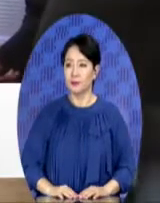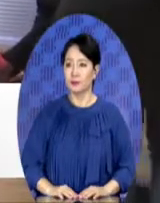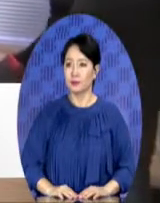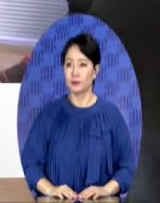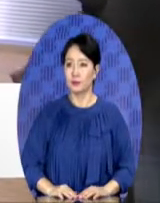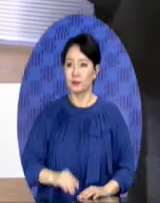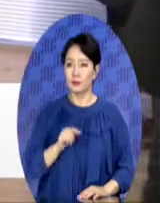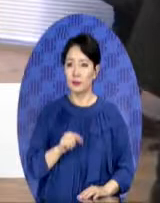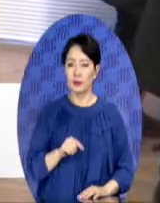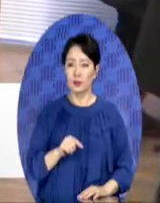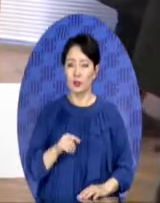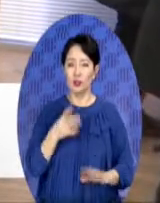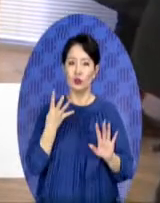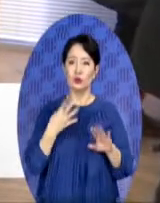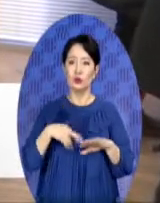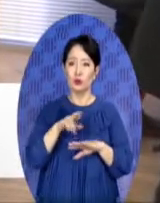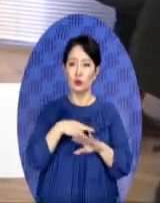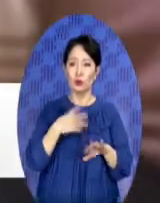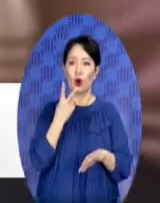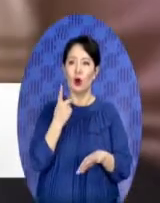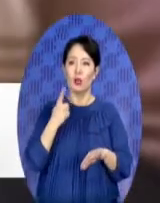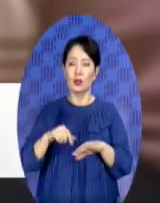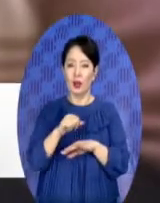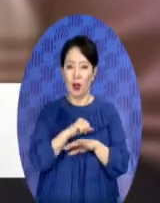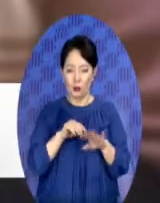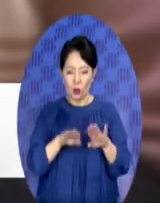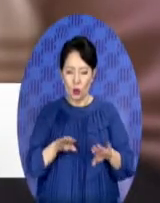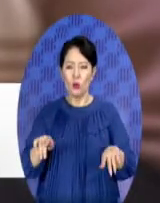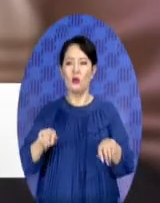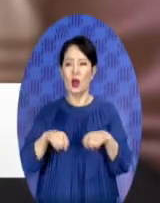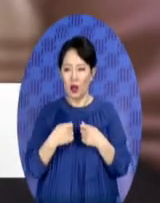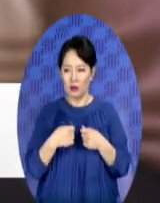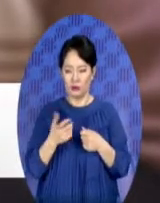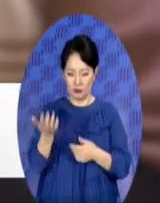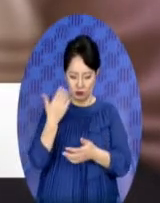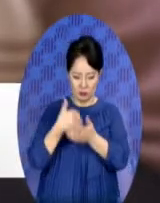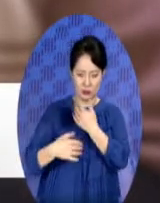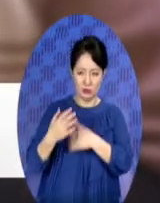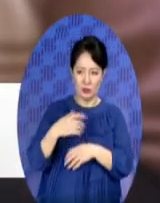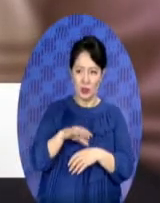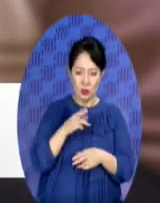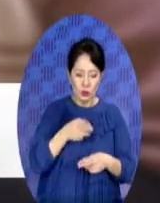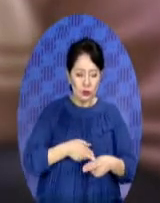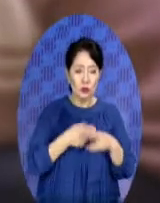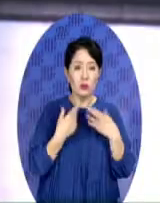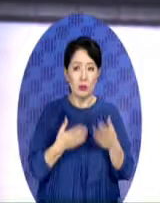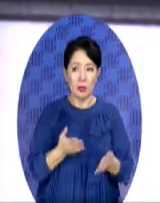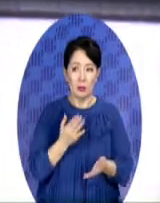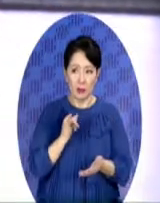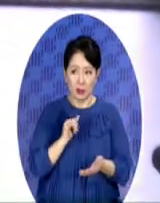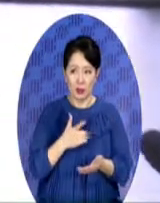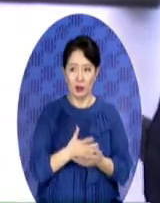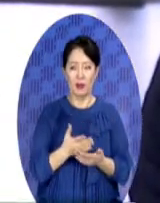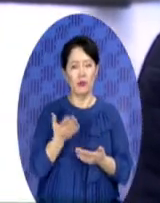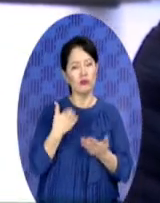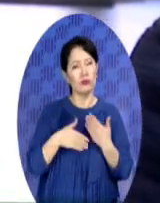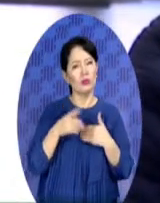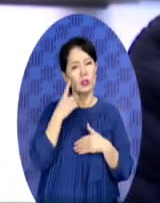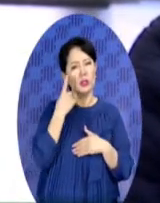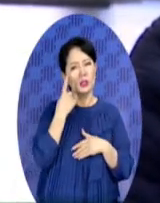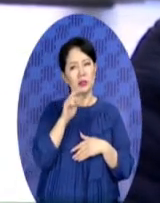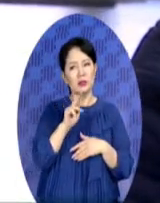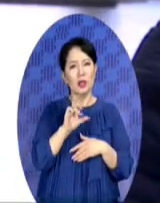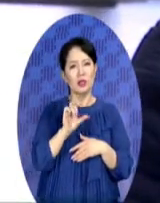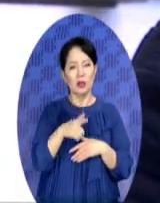Энэ тасагт нийслэлийн 9 дүүрэг 21 аймгийн хүүхдийн гемтэл согкийн оншилгоо эмчилгээний тусламжийг үзүүлдэг. Өнгөрөх чинь зөвхөн 1-р